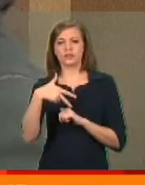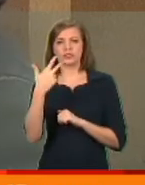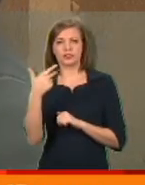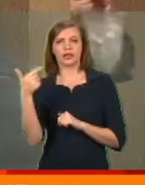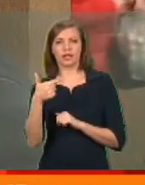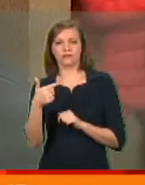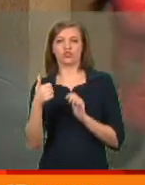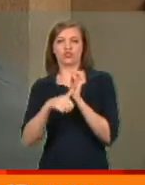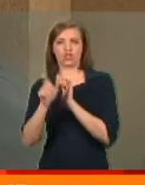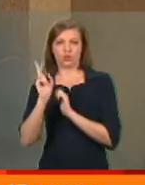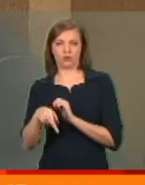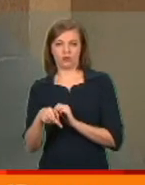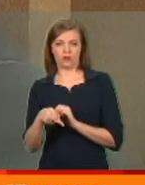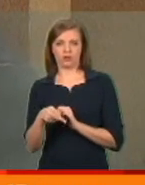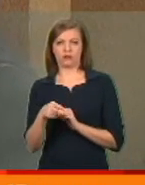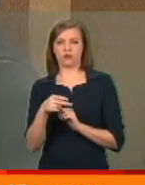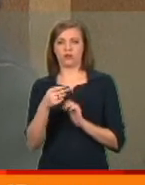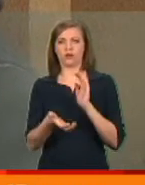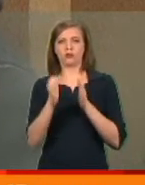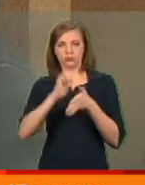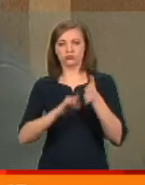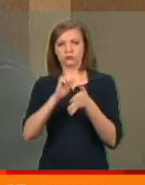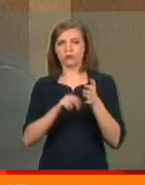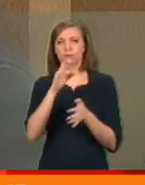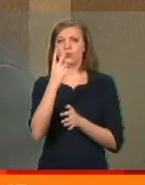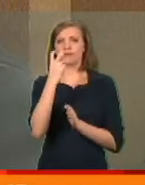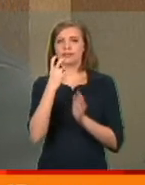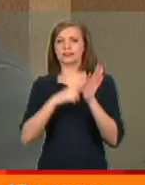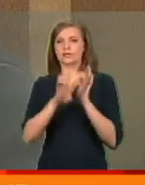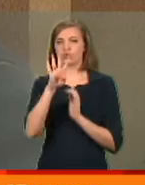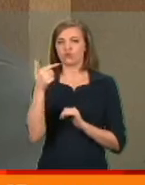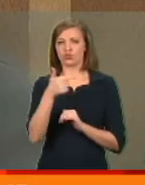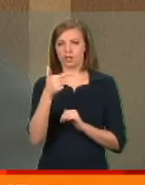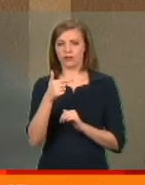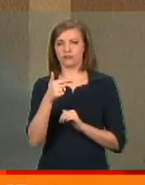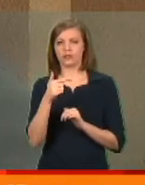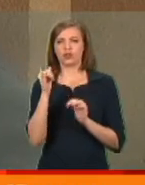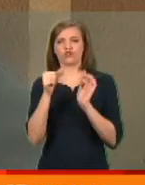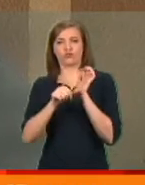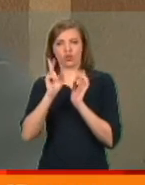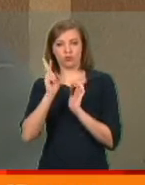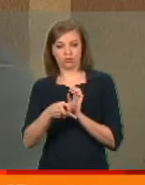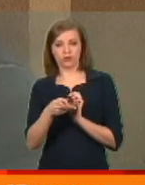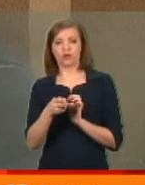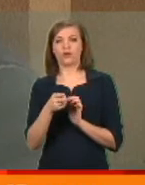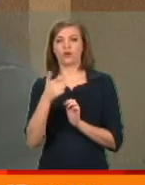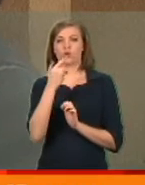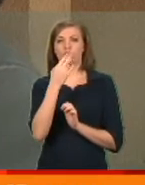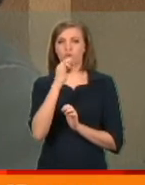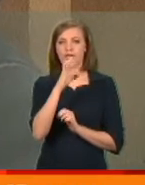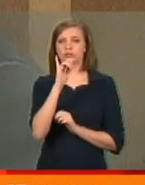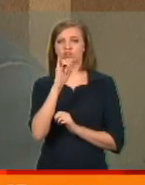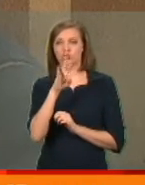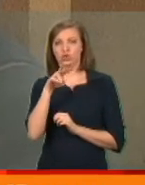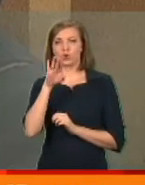2833 гривна і 60 копійок. Вичитували по 274 гривна і 60 копійок. Грудень,